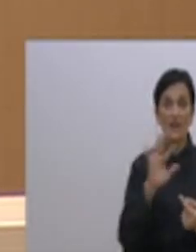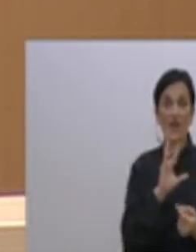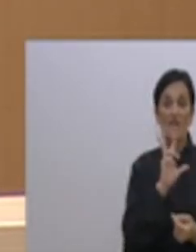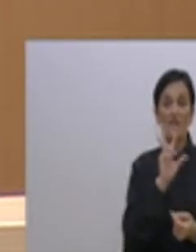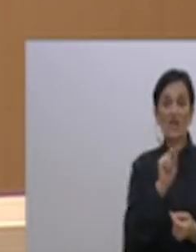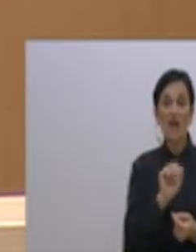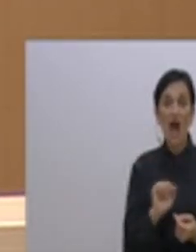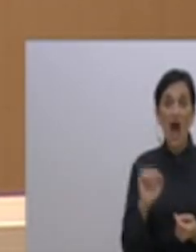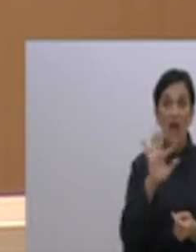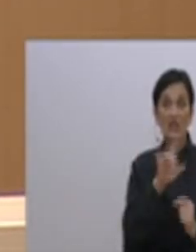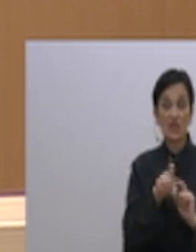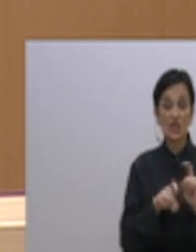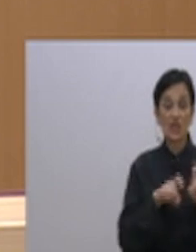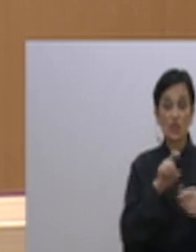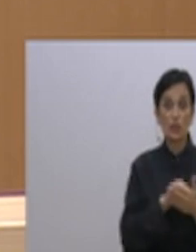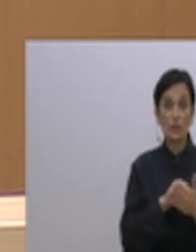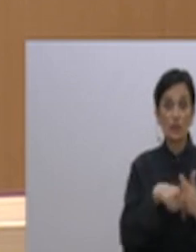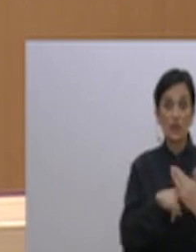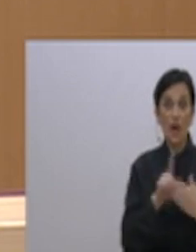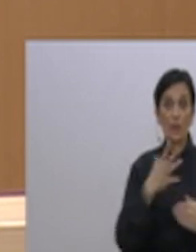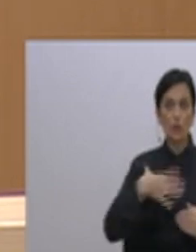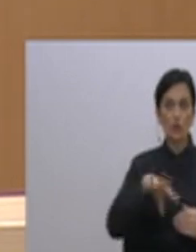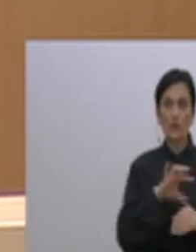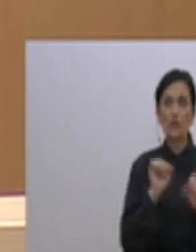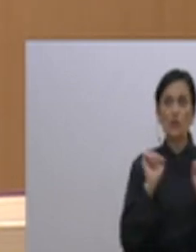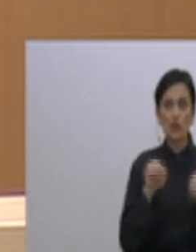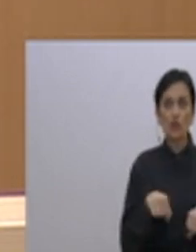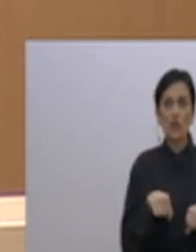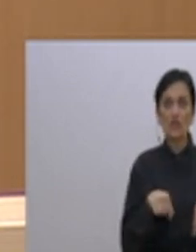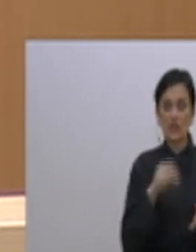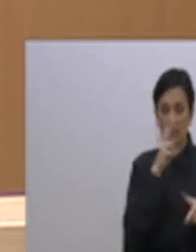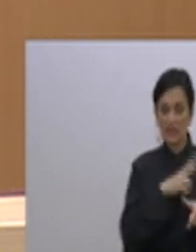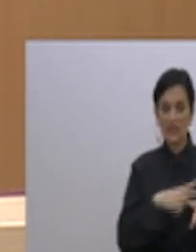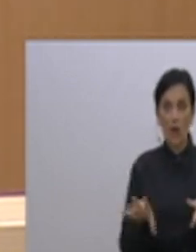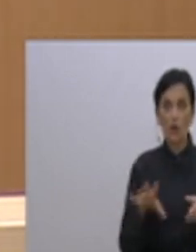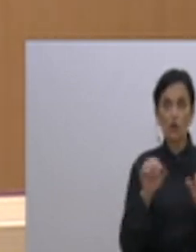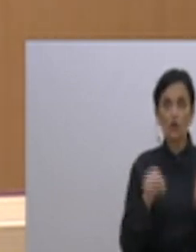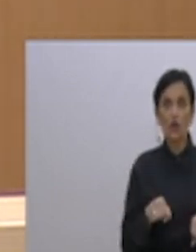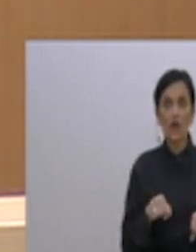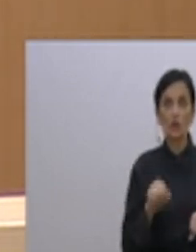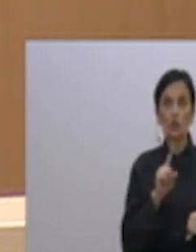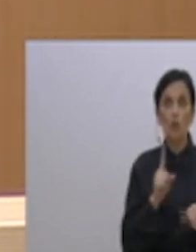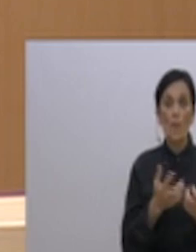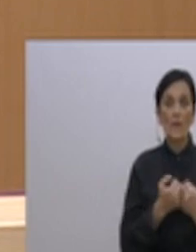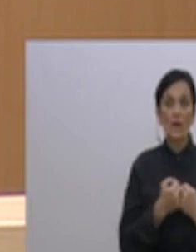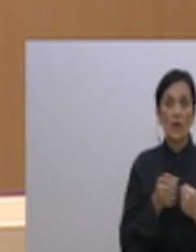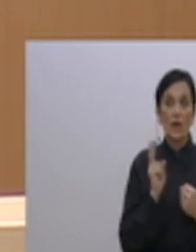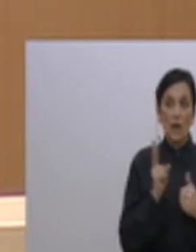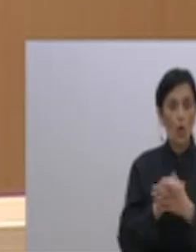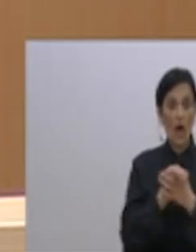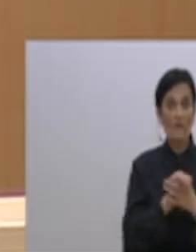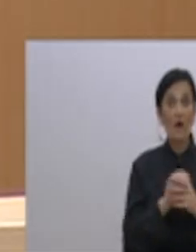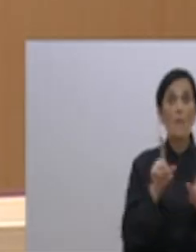და ანტიდასალური ნაბიჯების გამო საქართველოს შესაძლებელია დაკარგოს შესაძლებლობა, რომ მიიღოს კანდიდატის